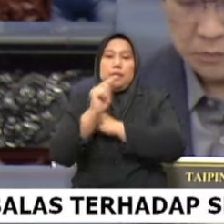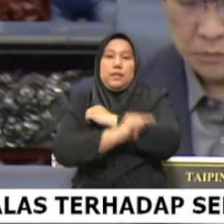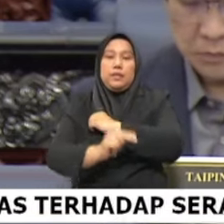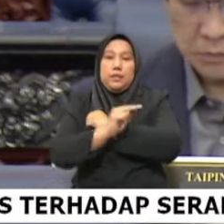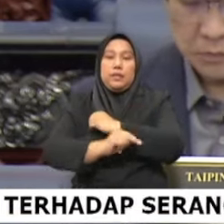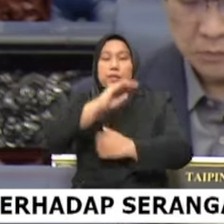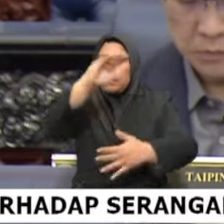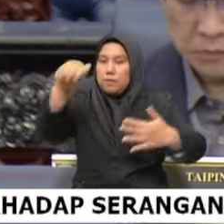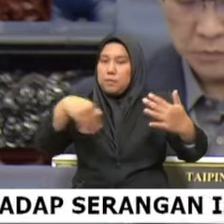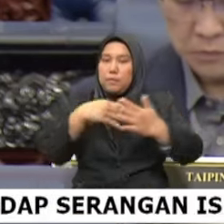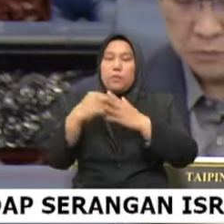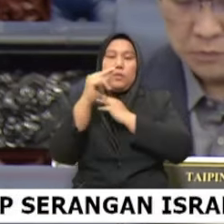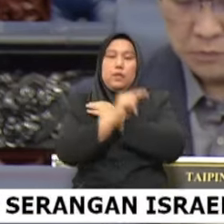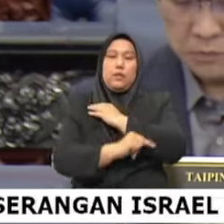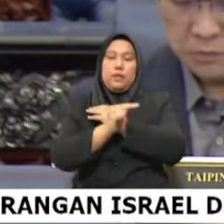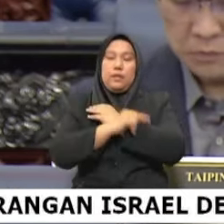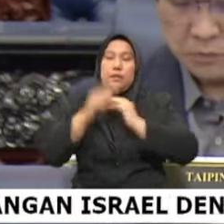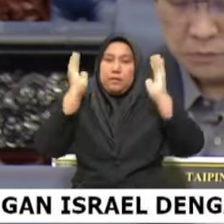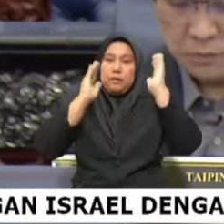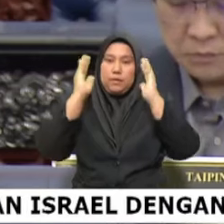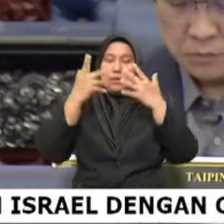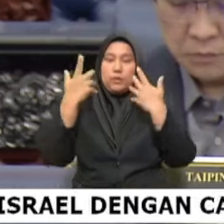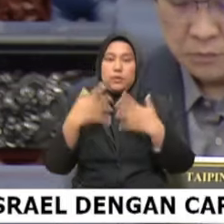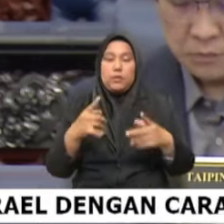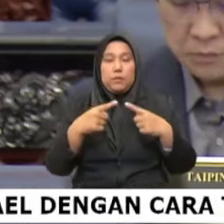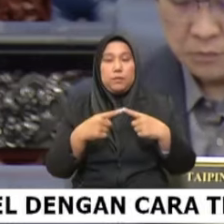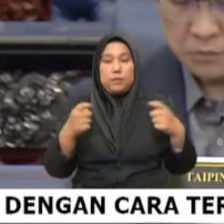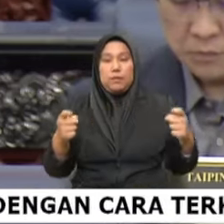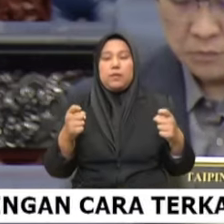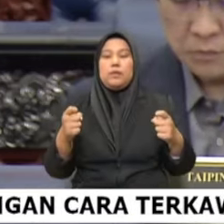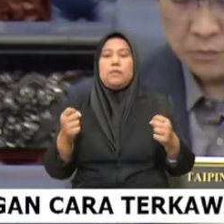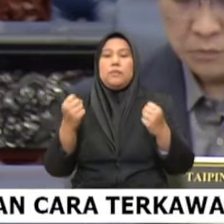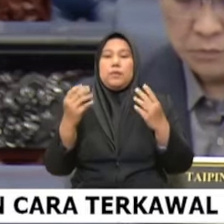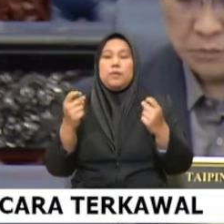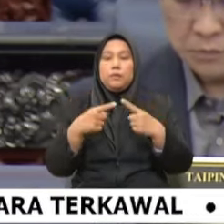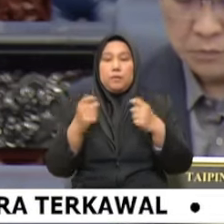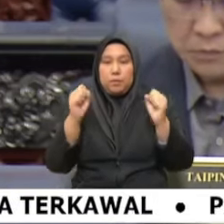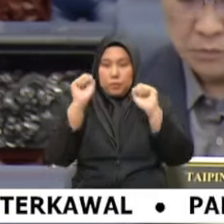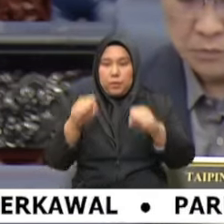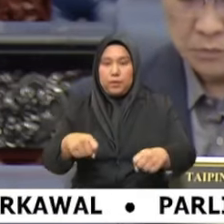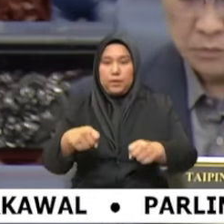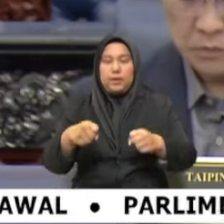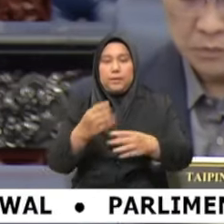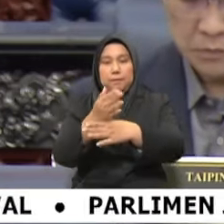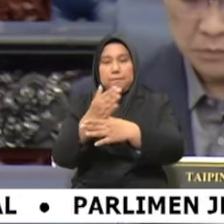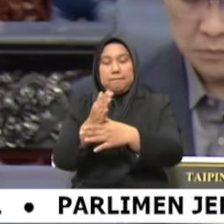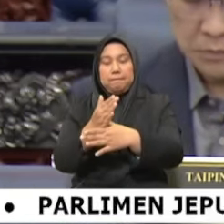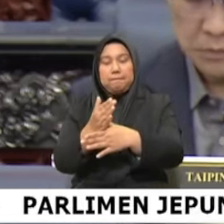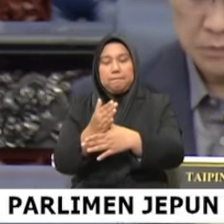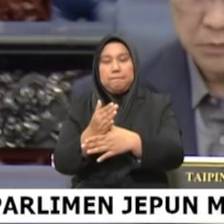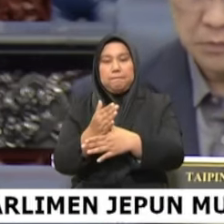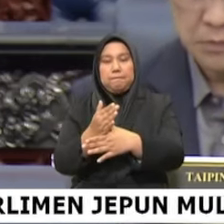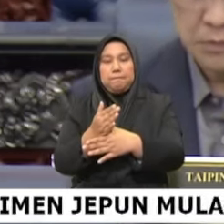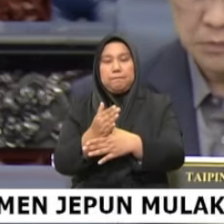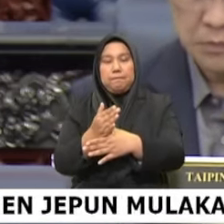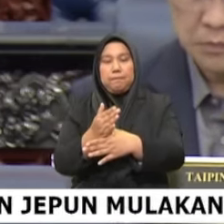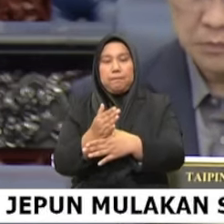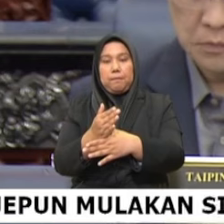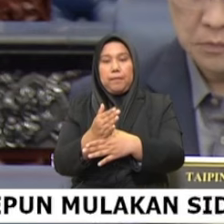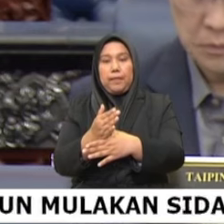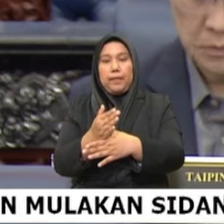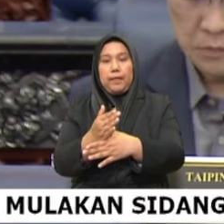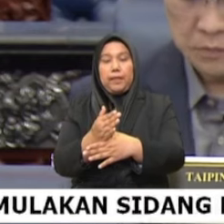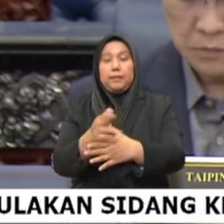semua negeri di Malaysia. Dan ini telah memutuskan beberapa keputusan yang boleh saya kongsikan, beberapa keputusan